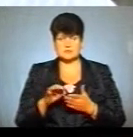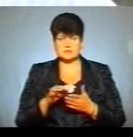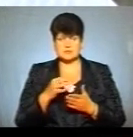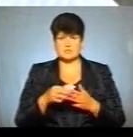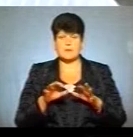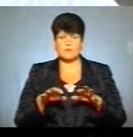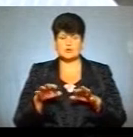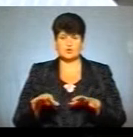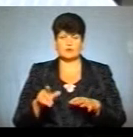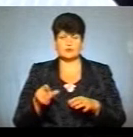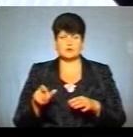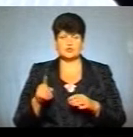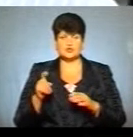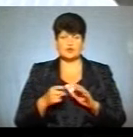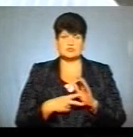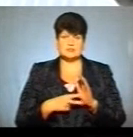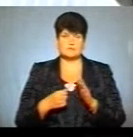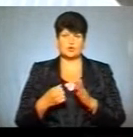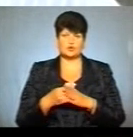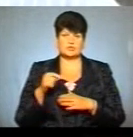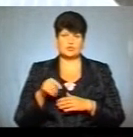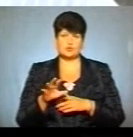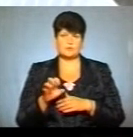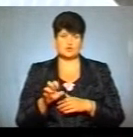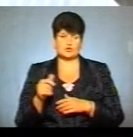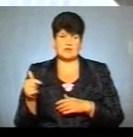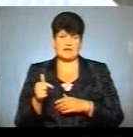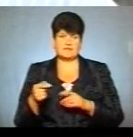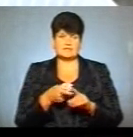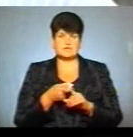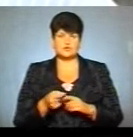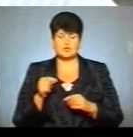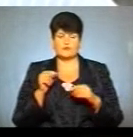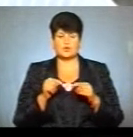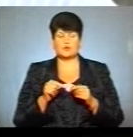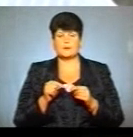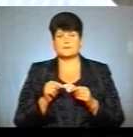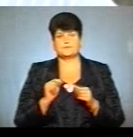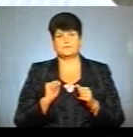посадових осіб штрафи від 170 до 1500 гривень, в залежності від того,